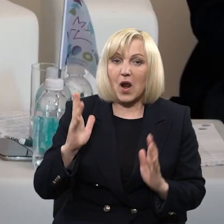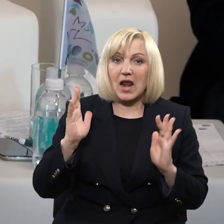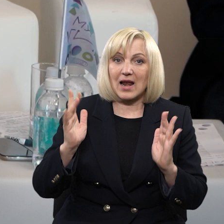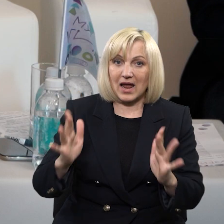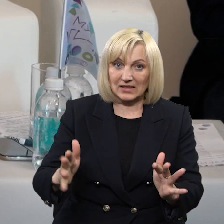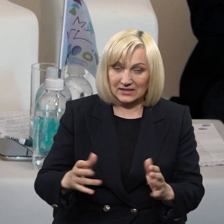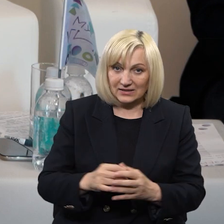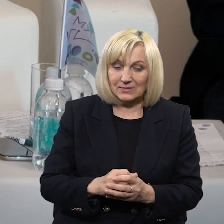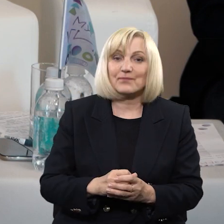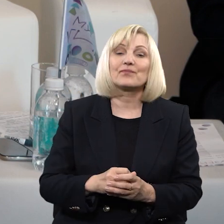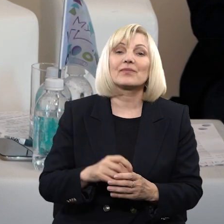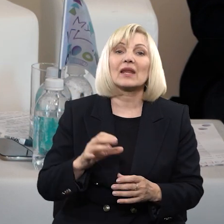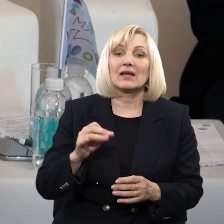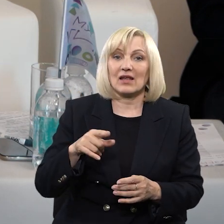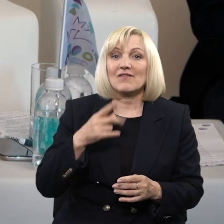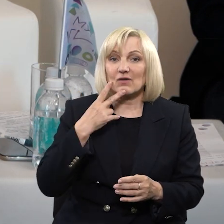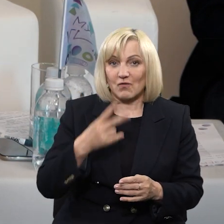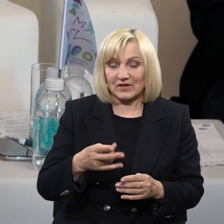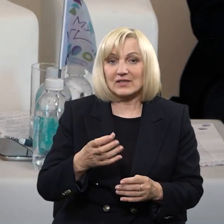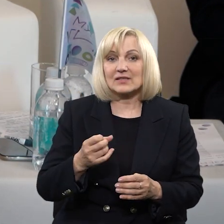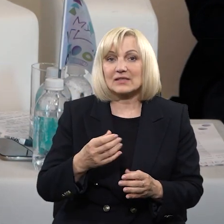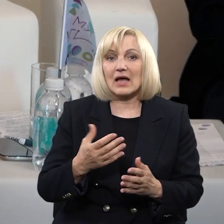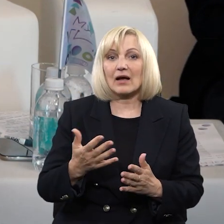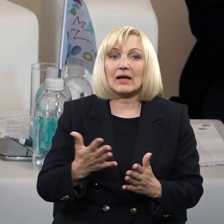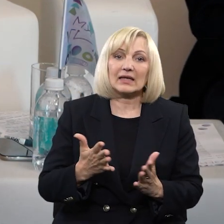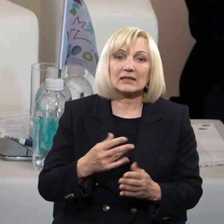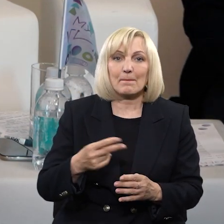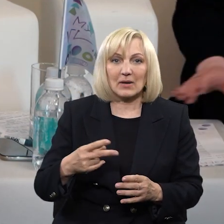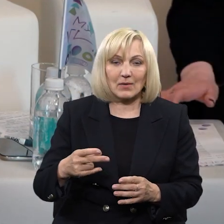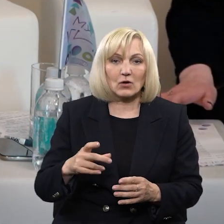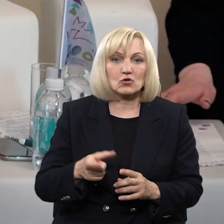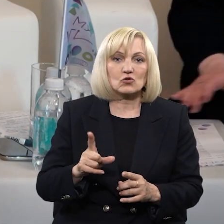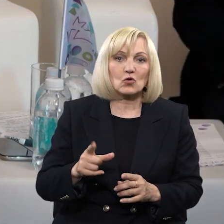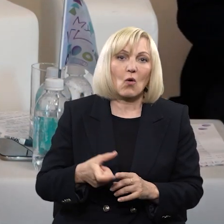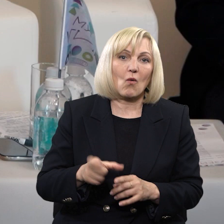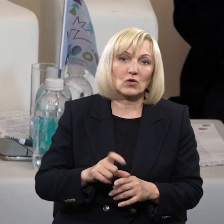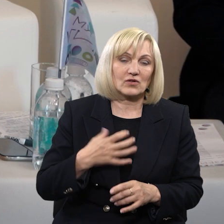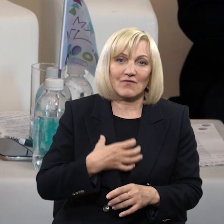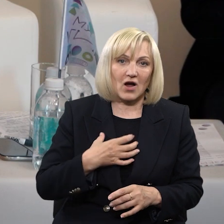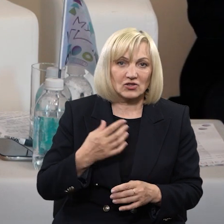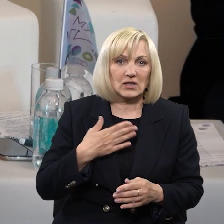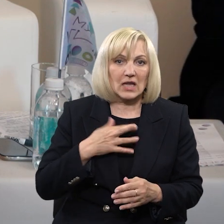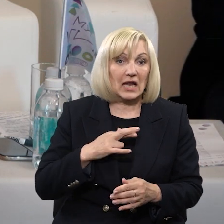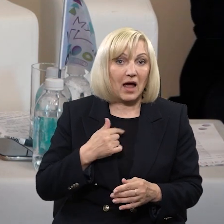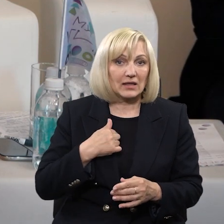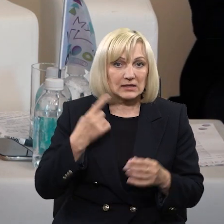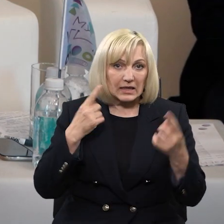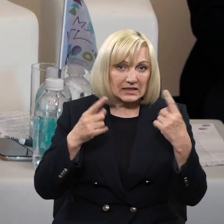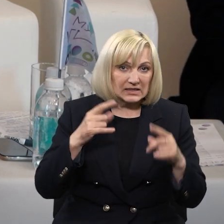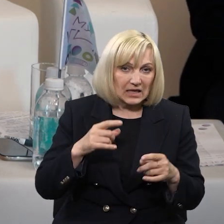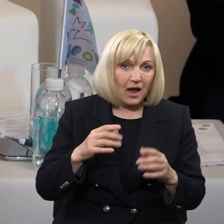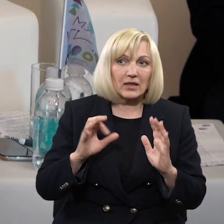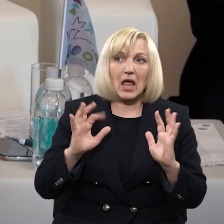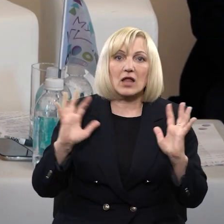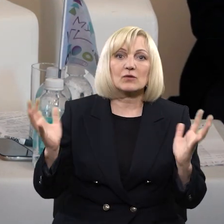видите что и увидите еще на нескольких примерах что очень важен для нас дизайн очень важна